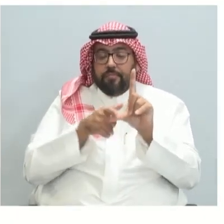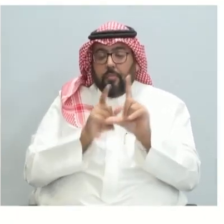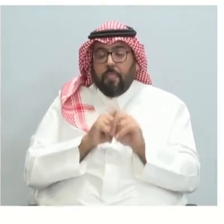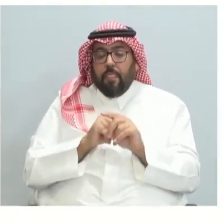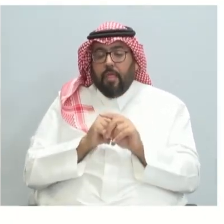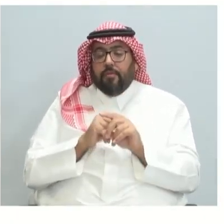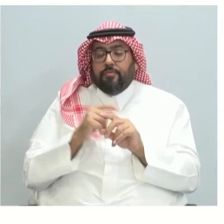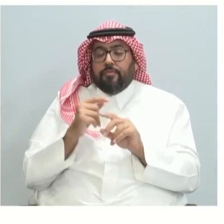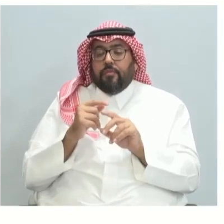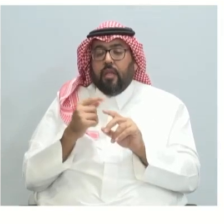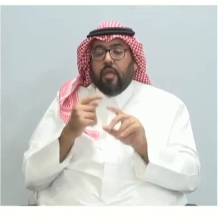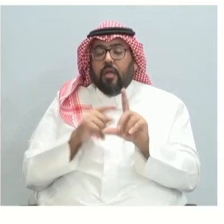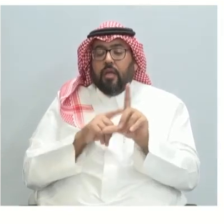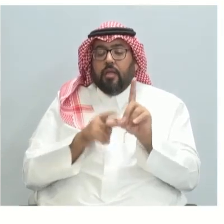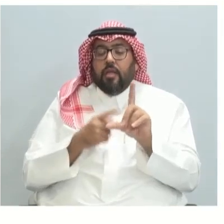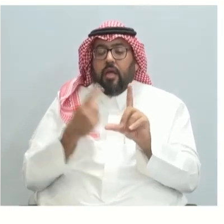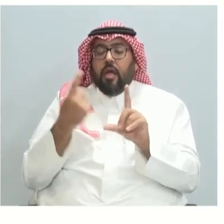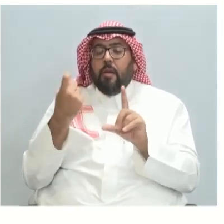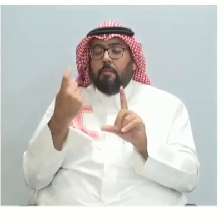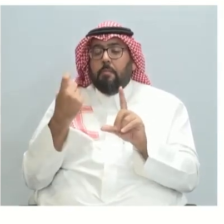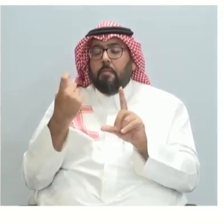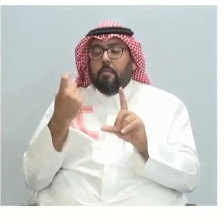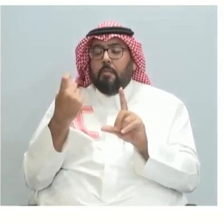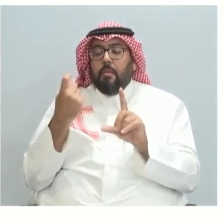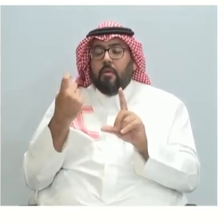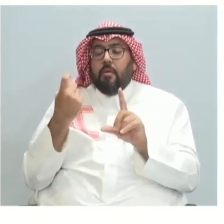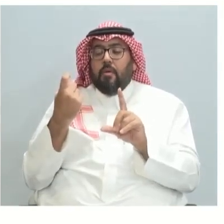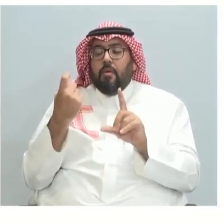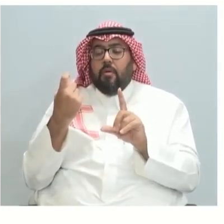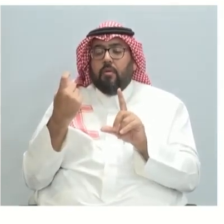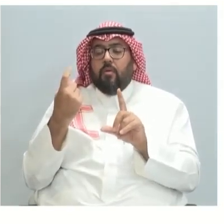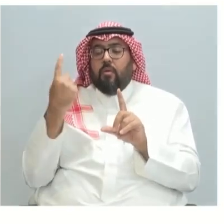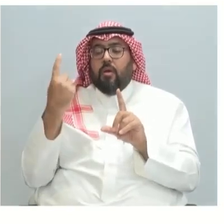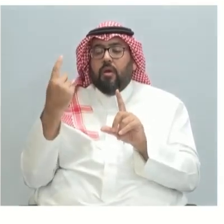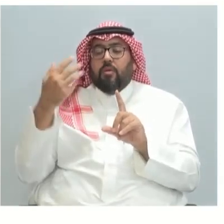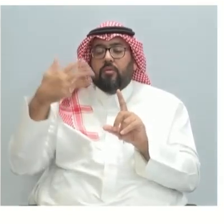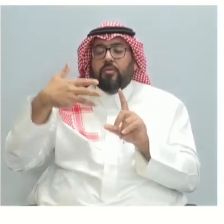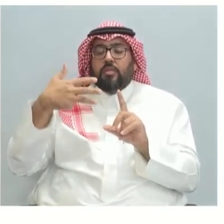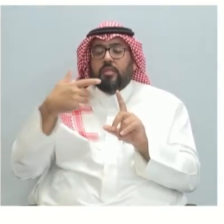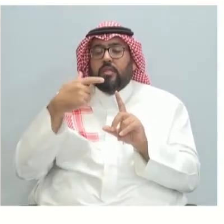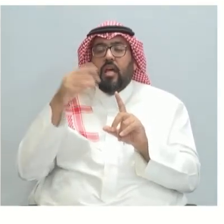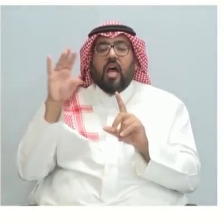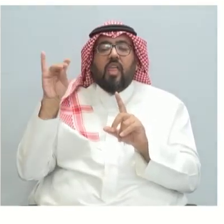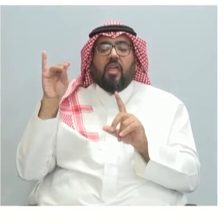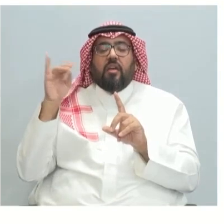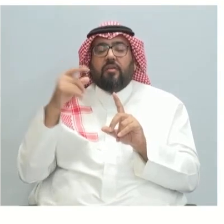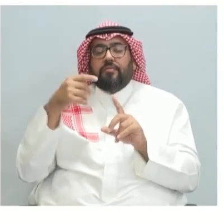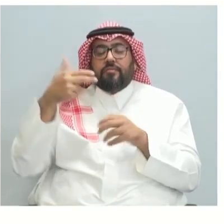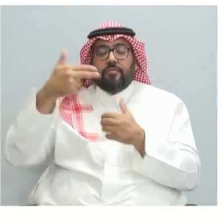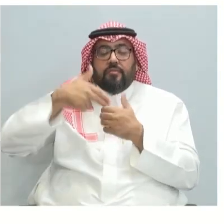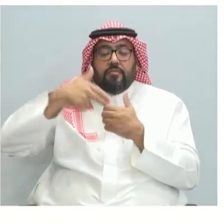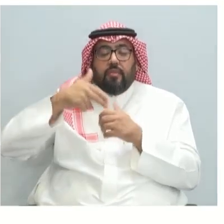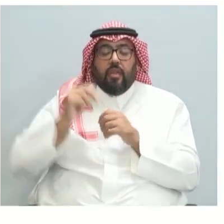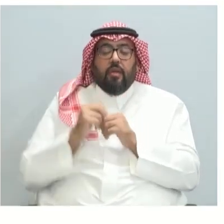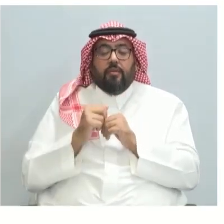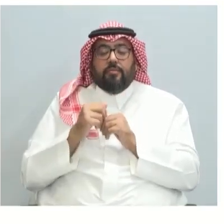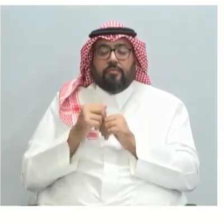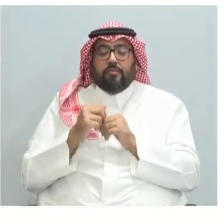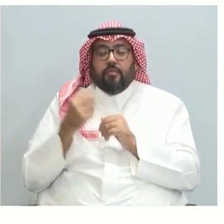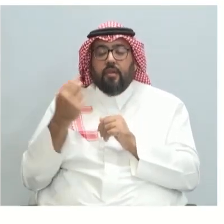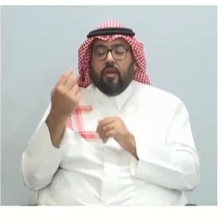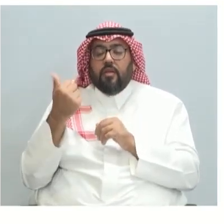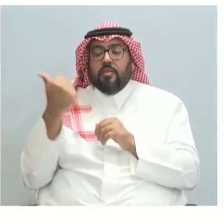يمثل بنزين واحد وتسعين سته وثمانين في المئه نكتبه على هيئه كسر اعتيادي 86 على مئه ونضربها في